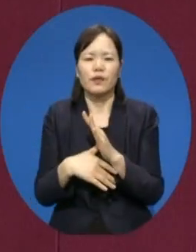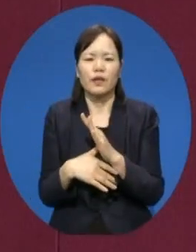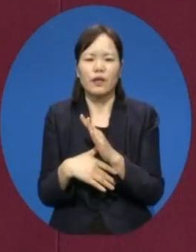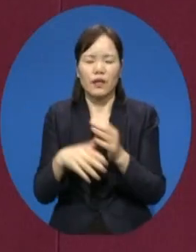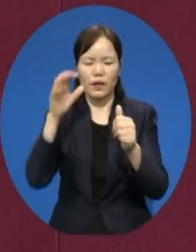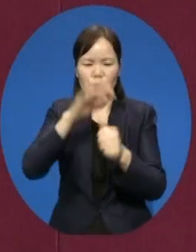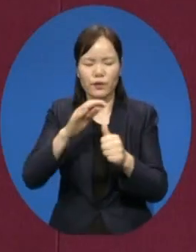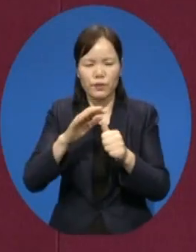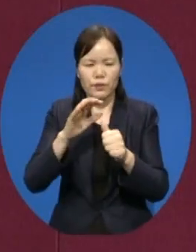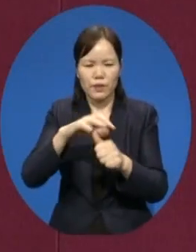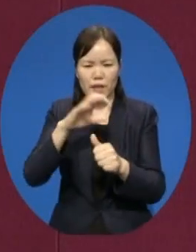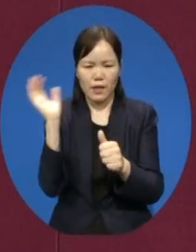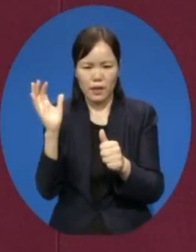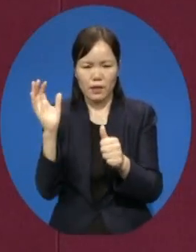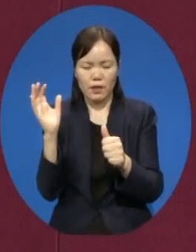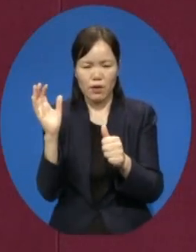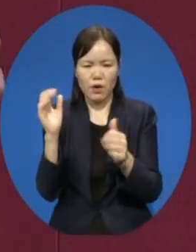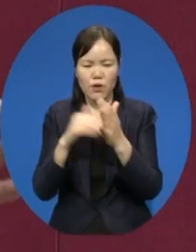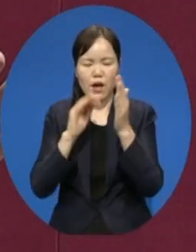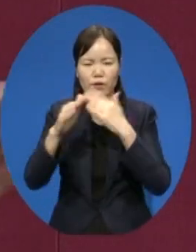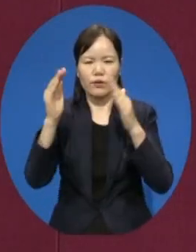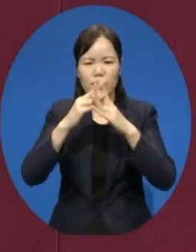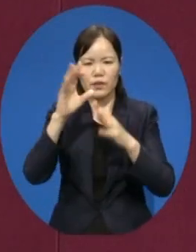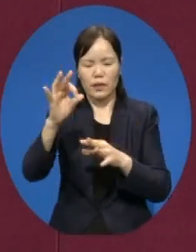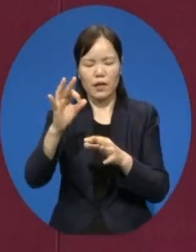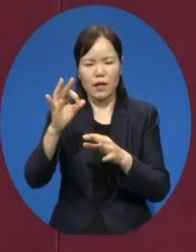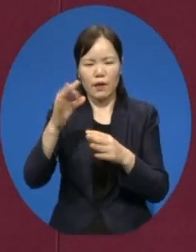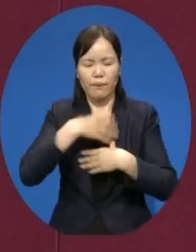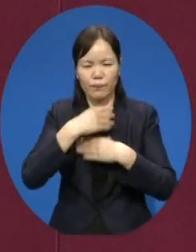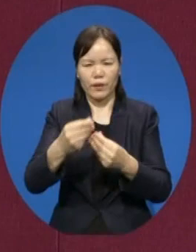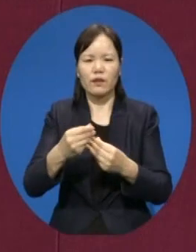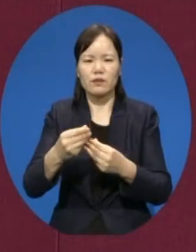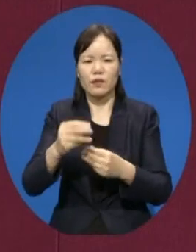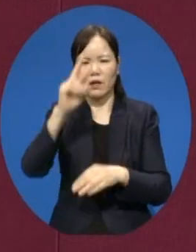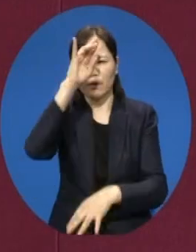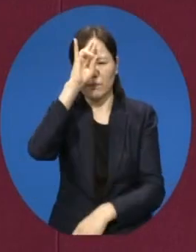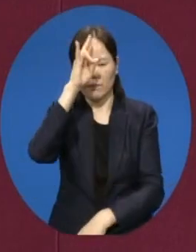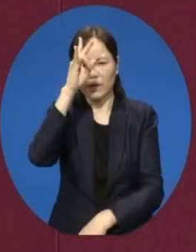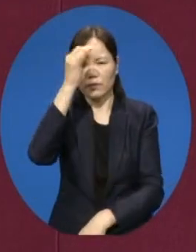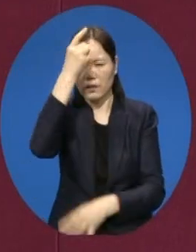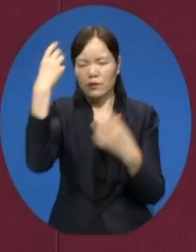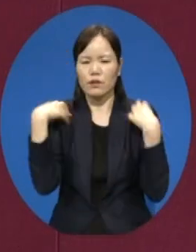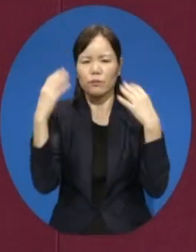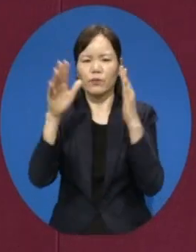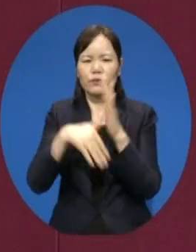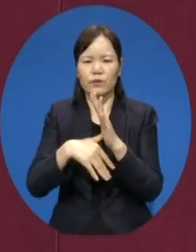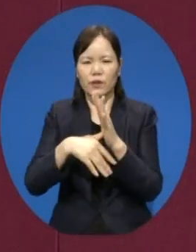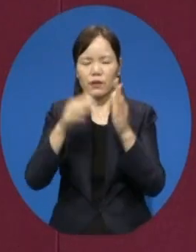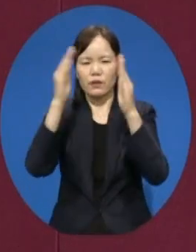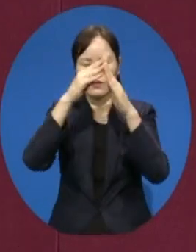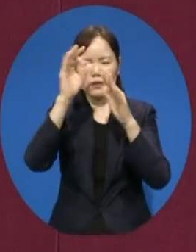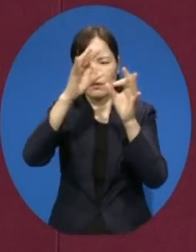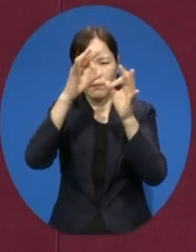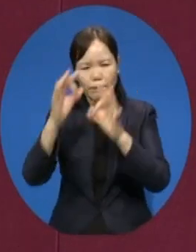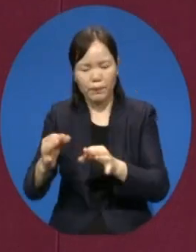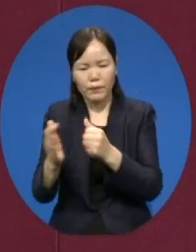공급 늘려서 집값 잡았습니다. 박근혜 정부 때는 오히려 집값이 너무 떨어졌다고 해서 부양책까지 썼을